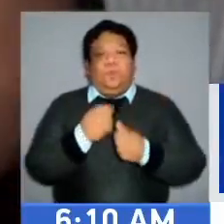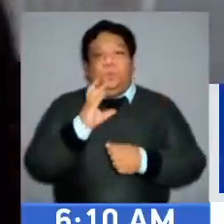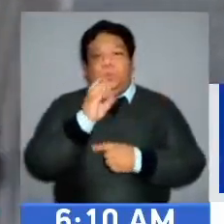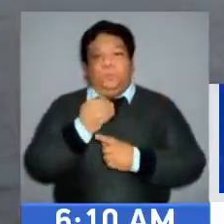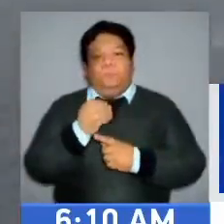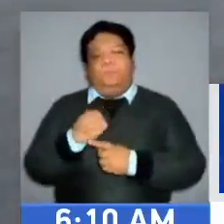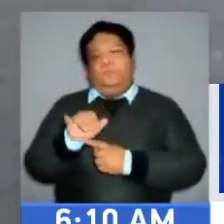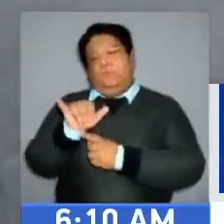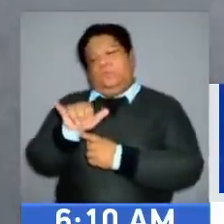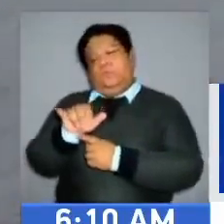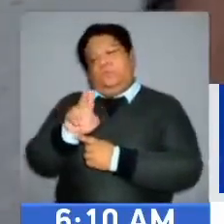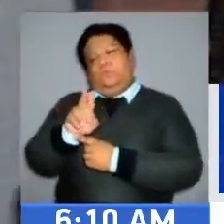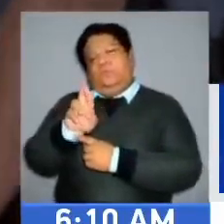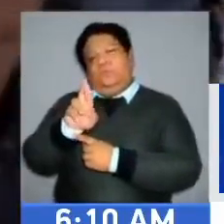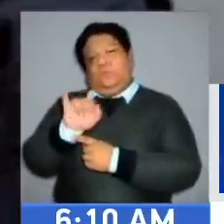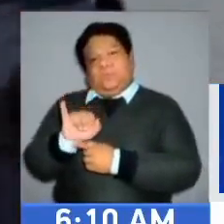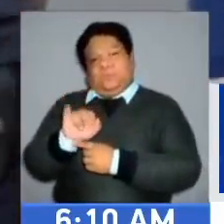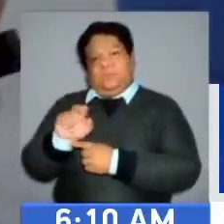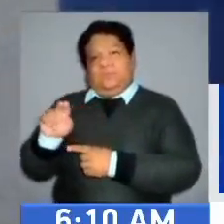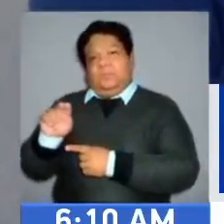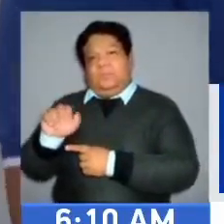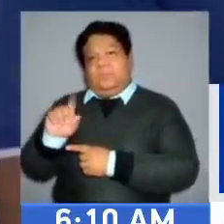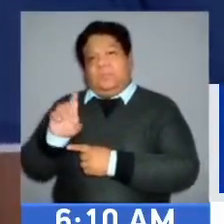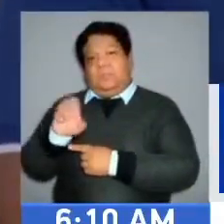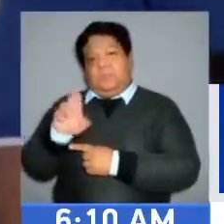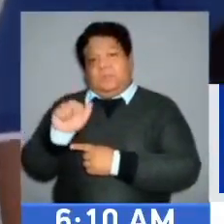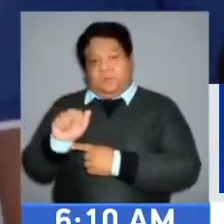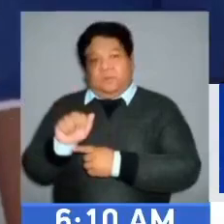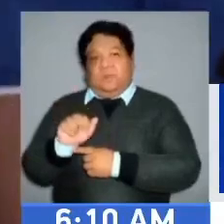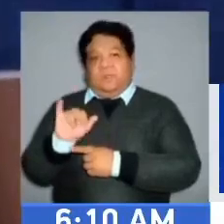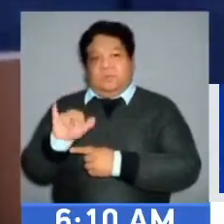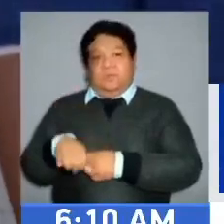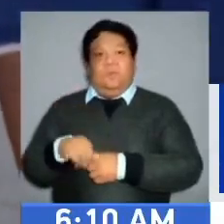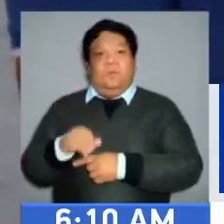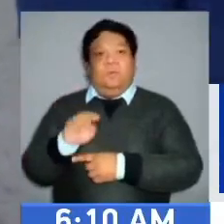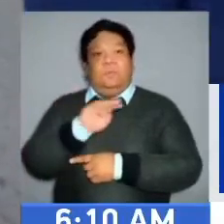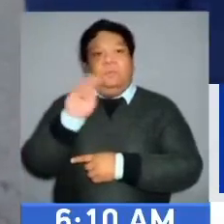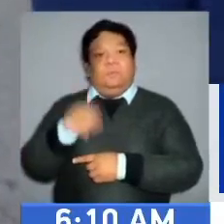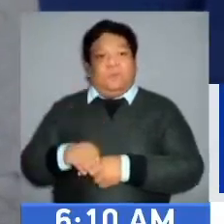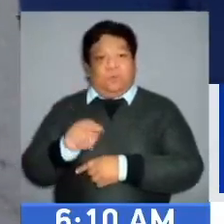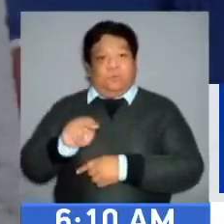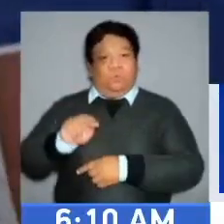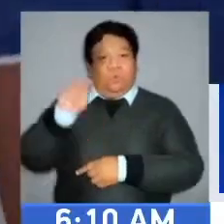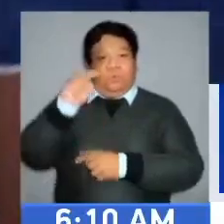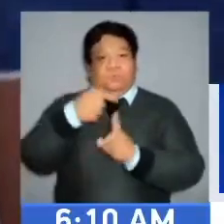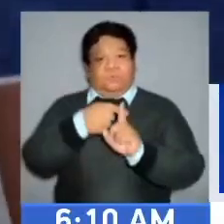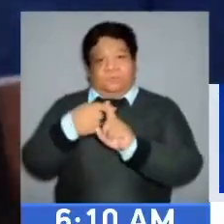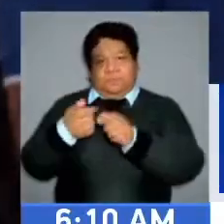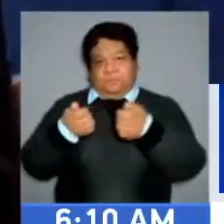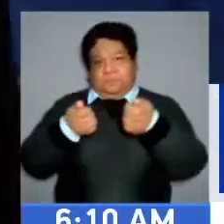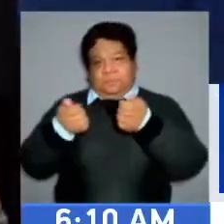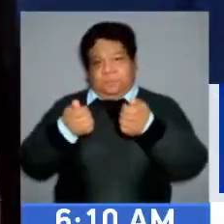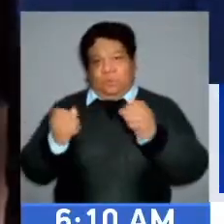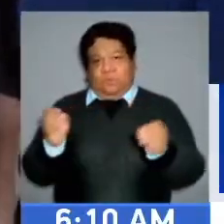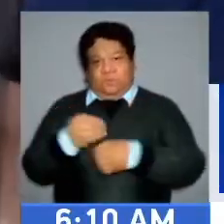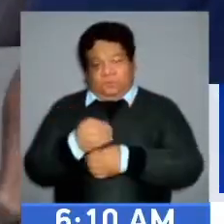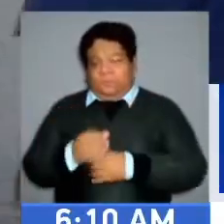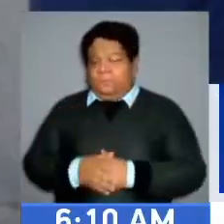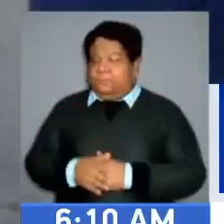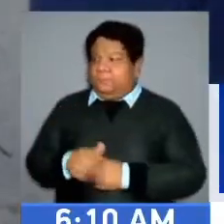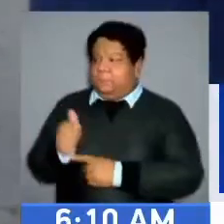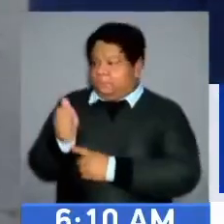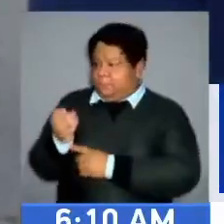sa Administration Office ng Manila North Cemetery. Good morning. Good morning po, sir. So far, ilan na ho